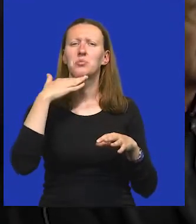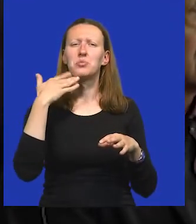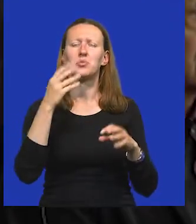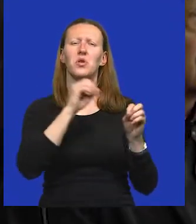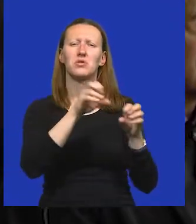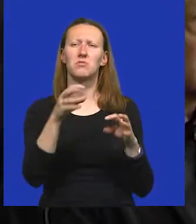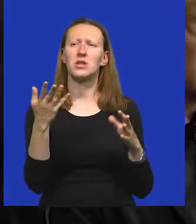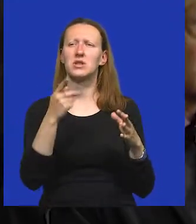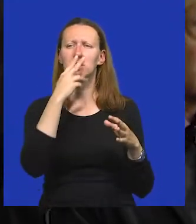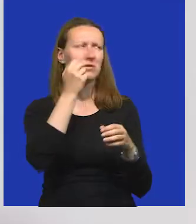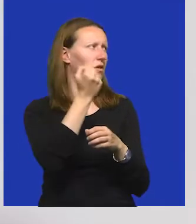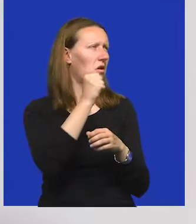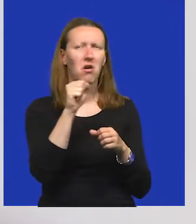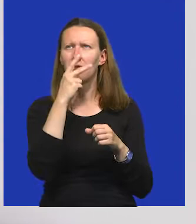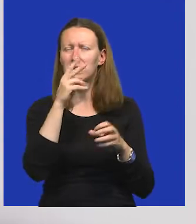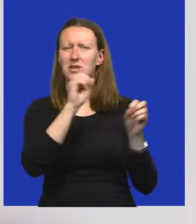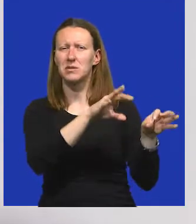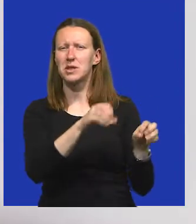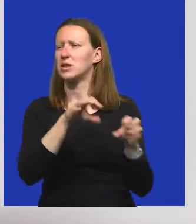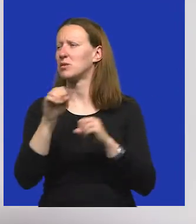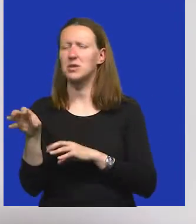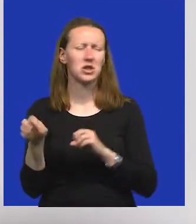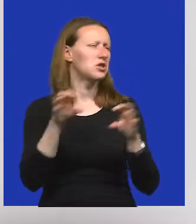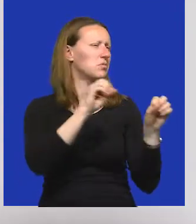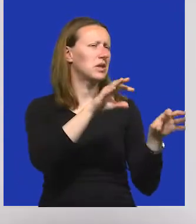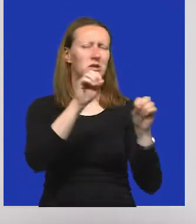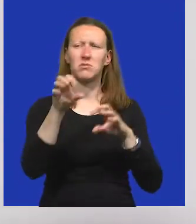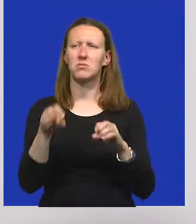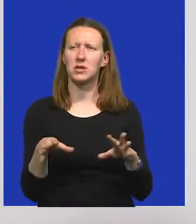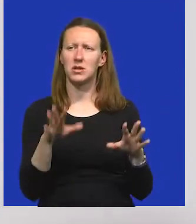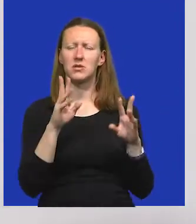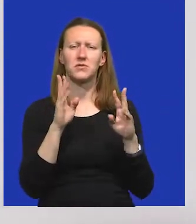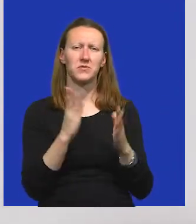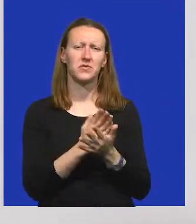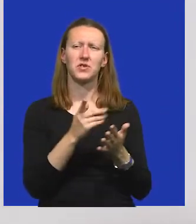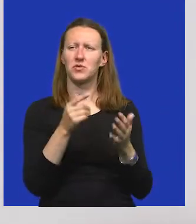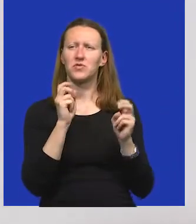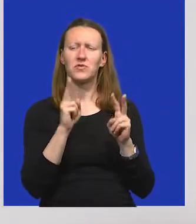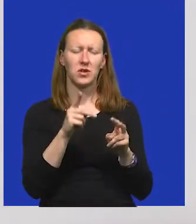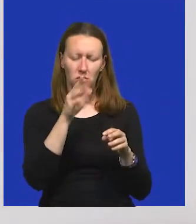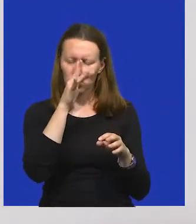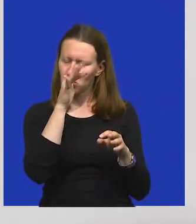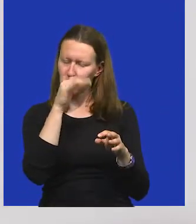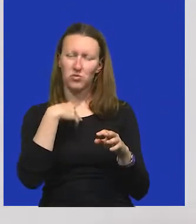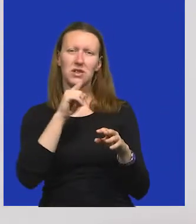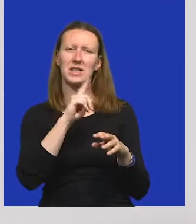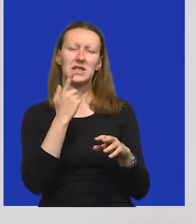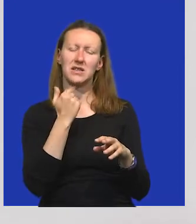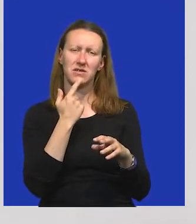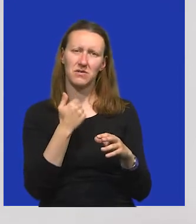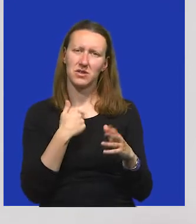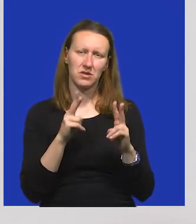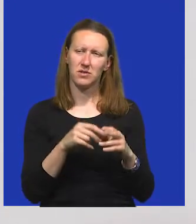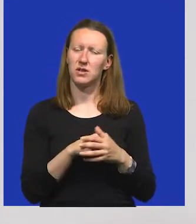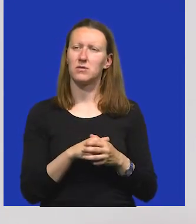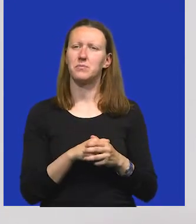tutto pieno di immondizia, dove ti te giri, immondizia a sinistra, immondizia a destra. Sono una roba che non